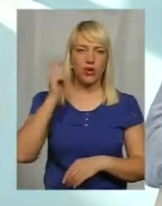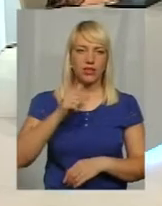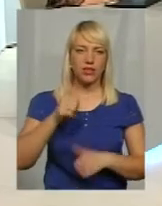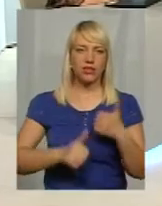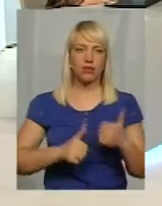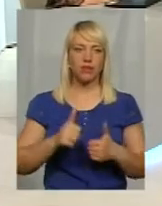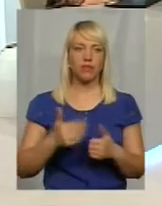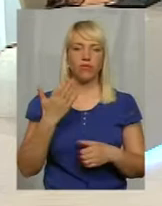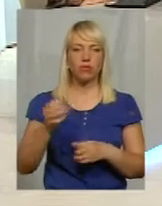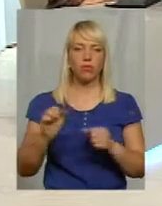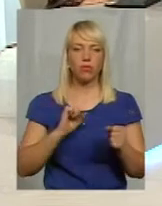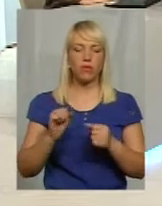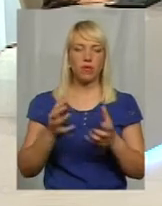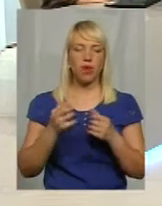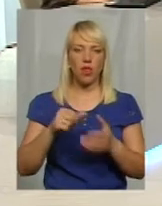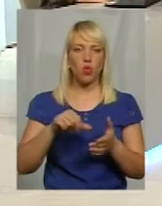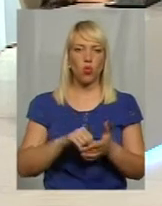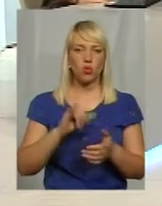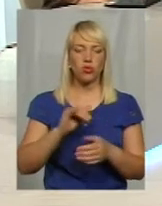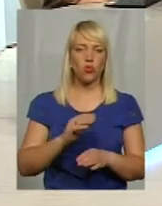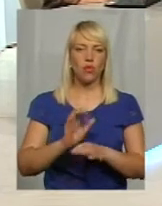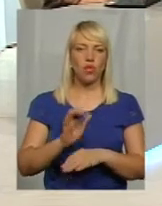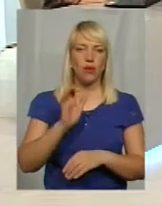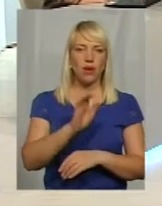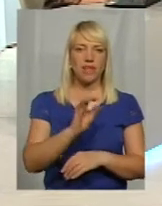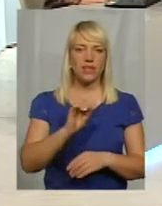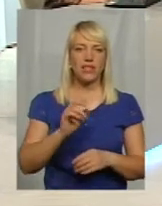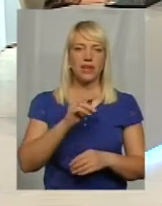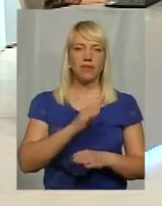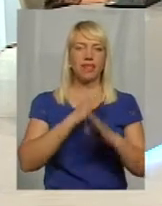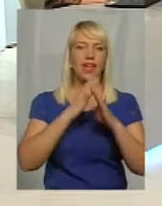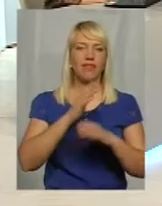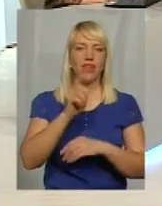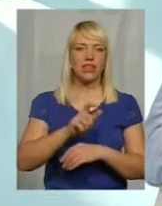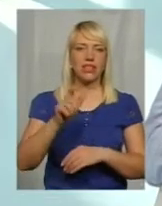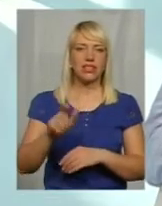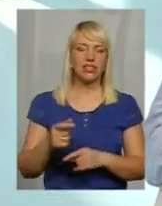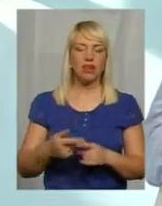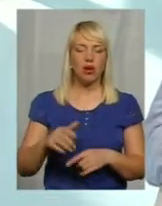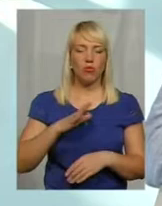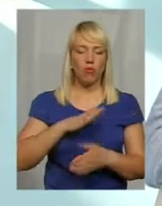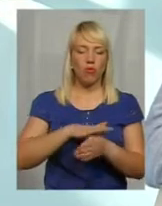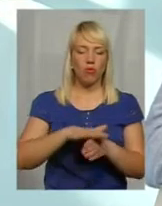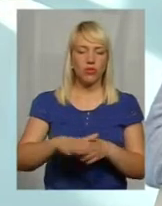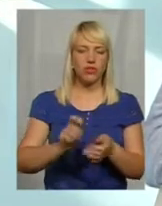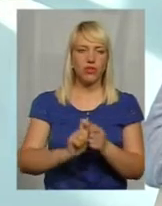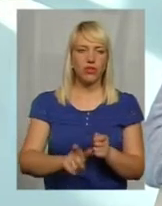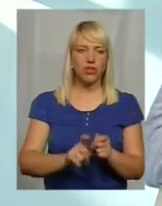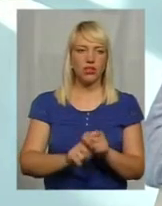управління брало участь у відправці тхекундистів? Звичайно. Повністю фінансування було за рахунок